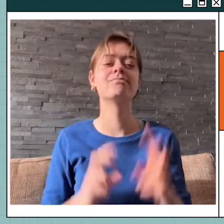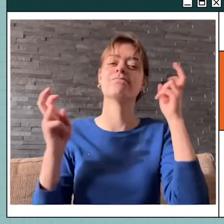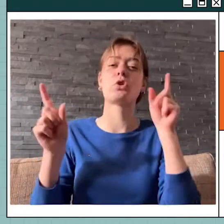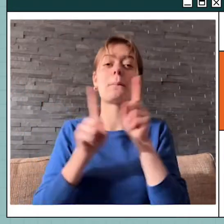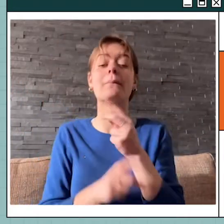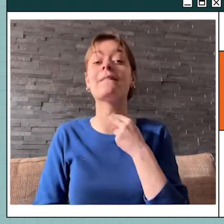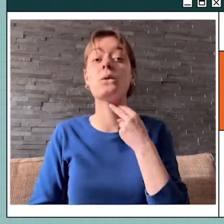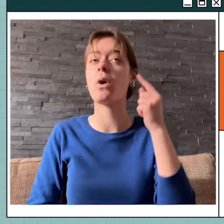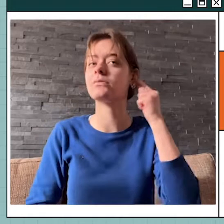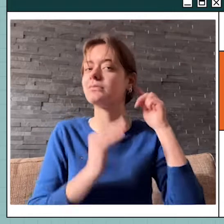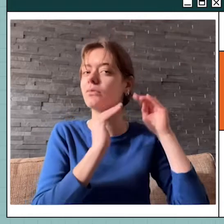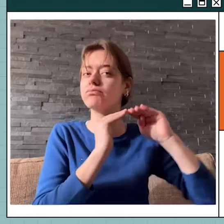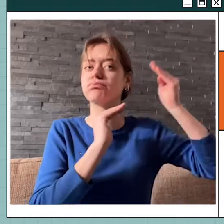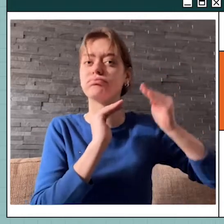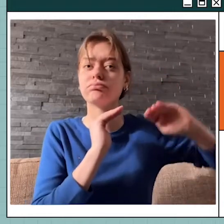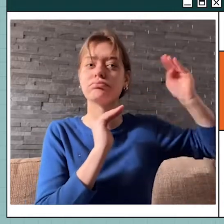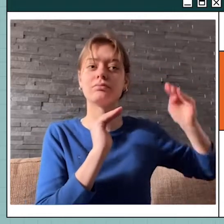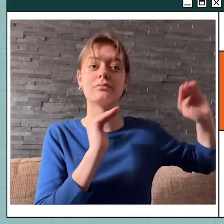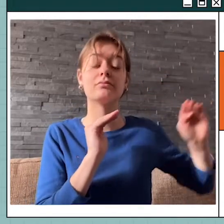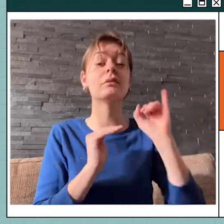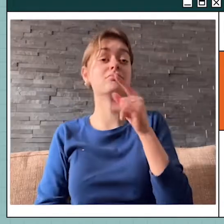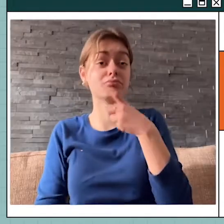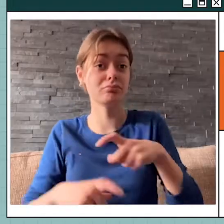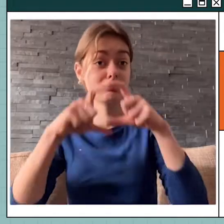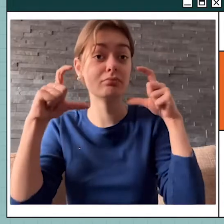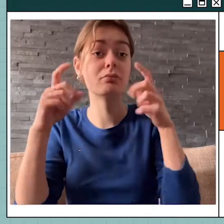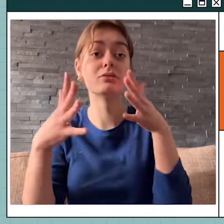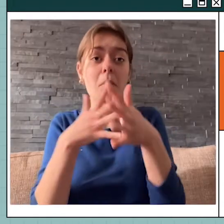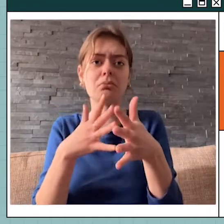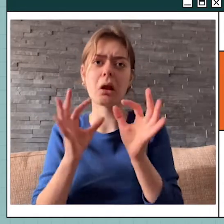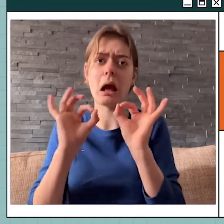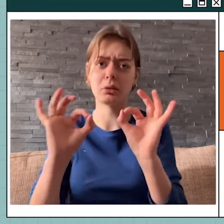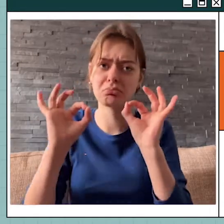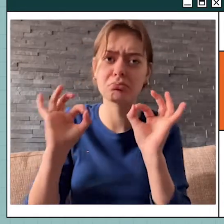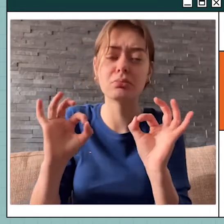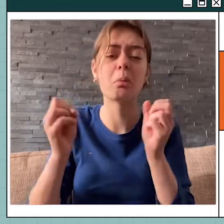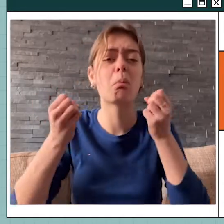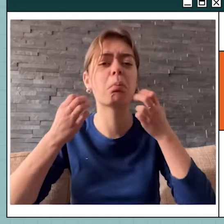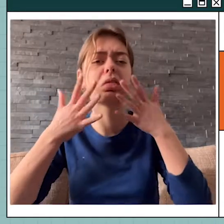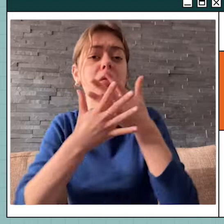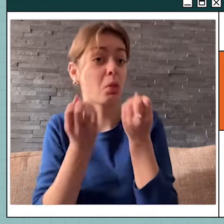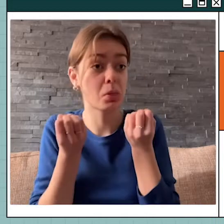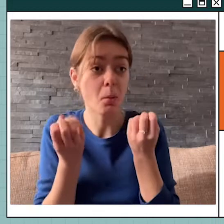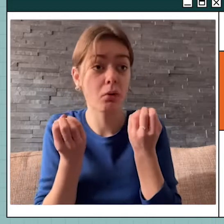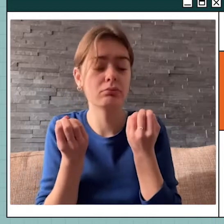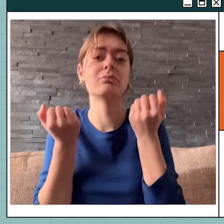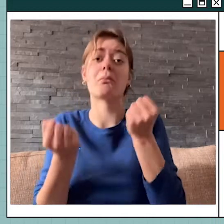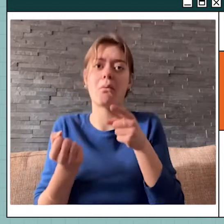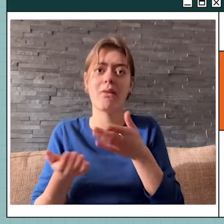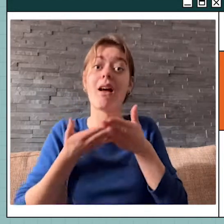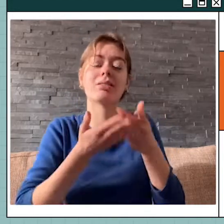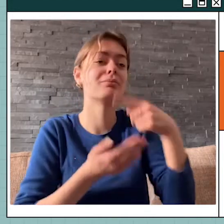c'est un peu comme l'intonation de la voix. Si vous portez un masque à visière de bonne qualité, qui ne produit pas de buée dans un claquement de doigts,